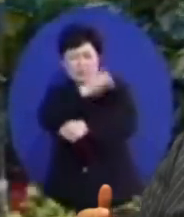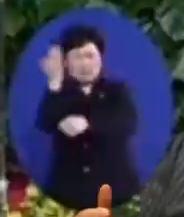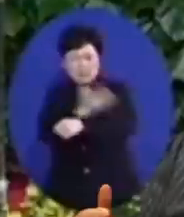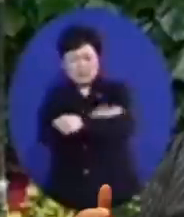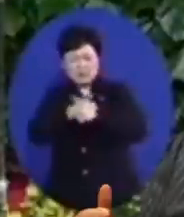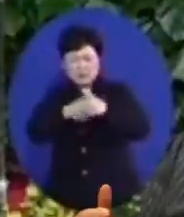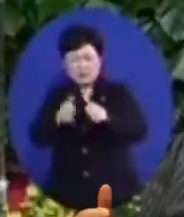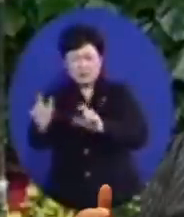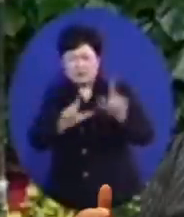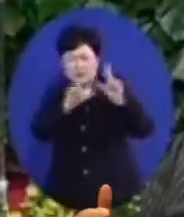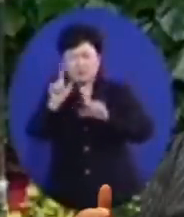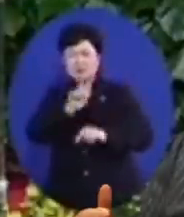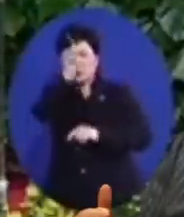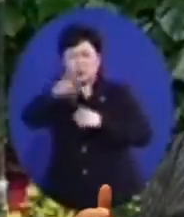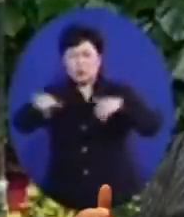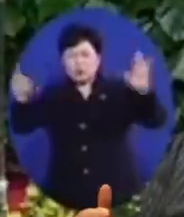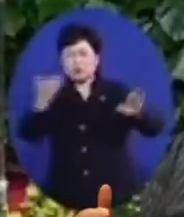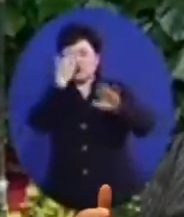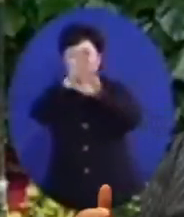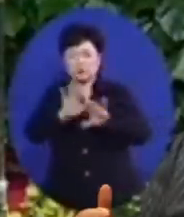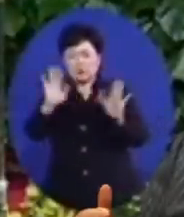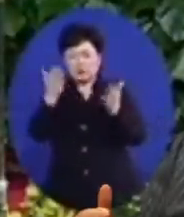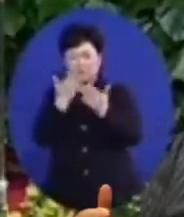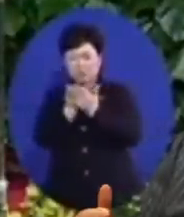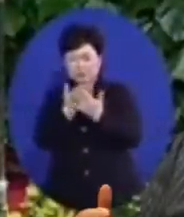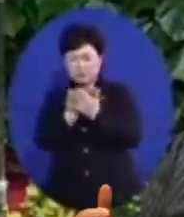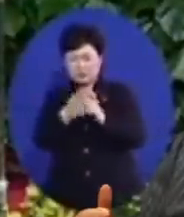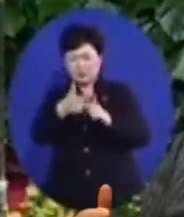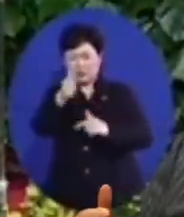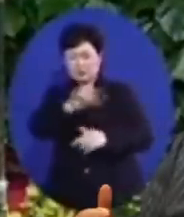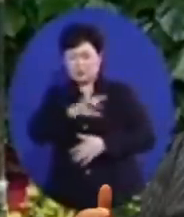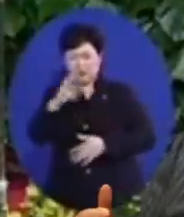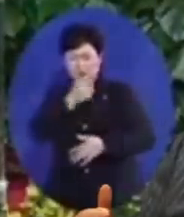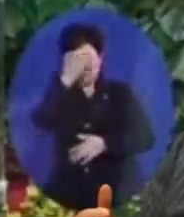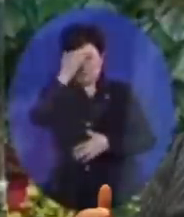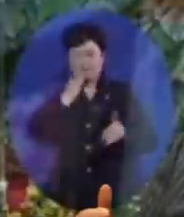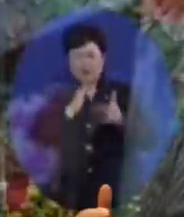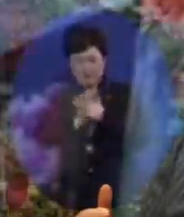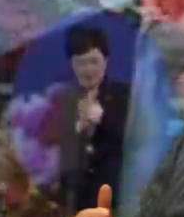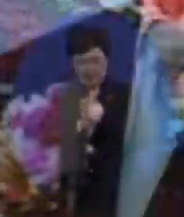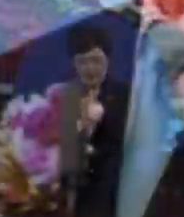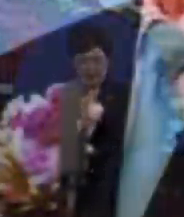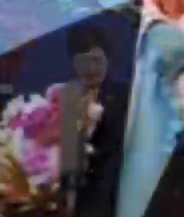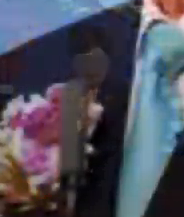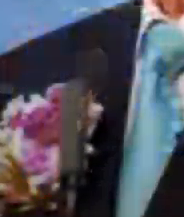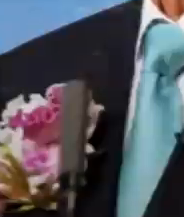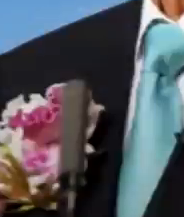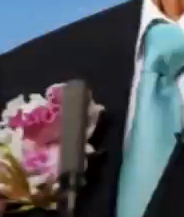독수리 성도들이 되게 도와주시옵소서. 예수님 이름으로 기도드립니다. 아멘.